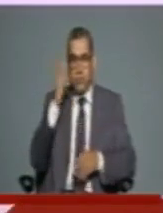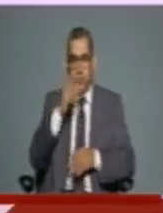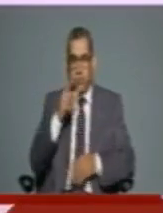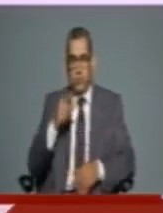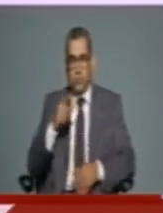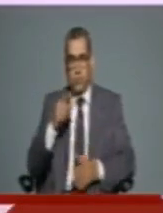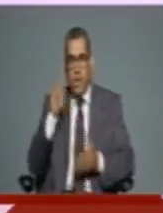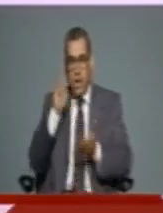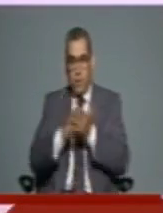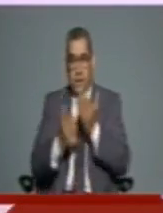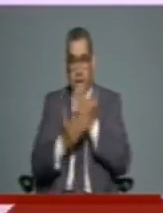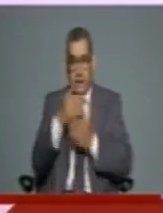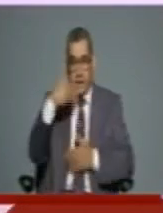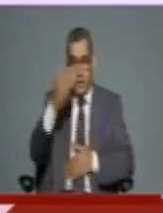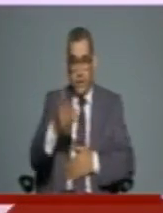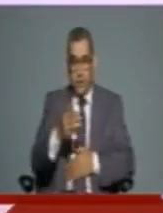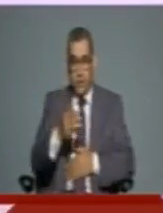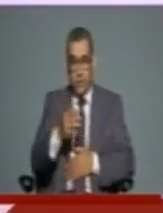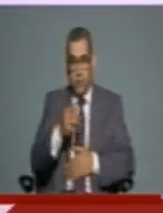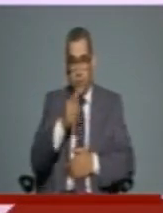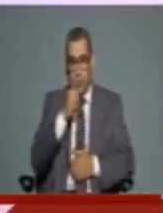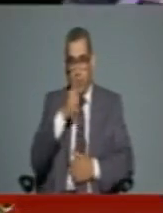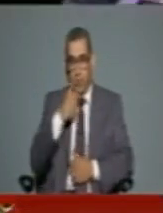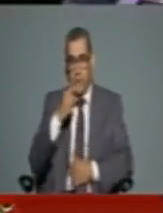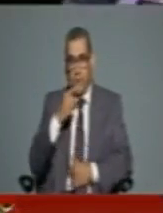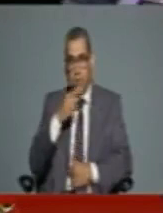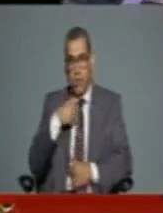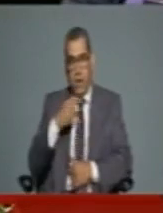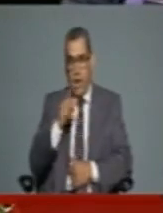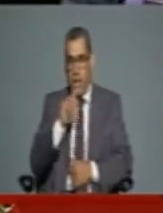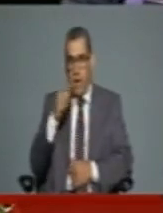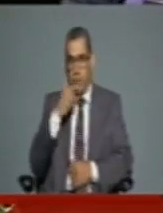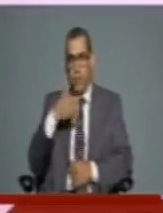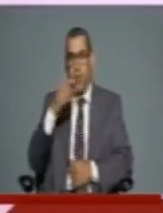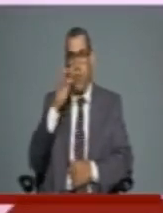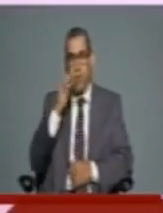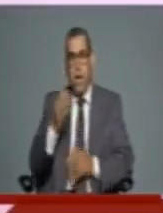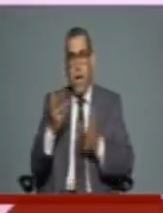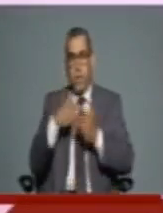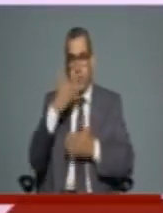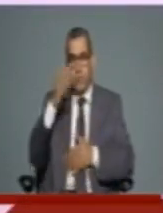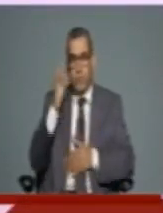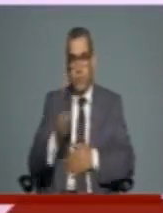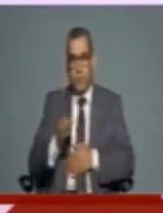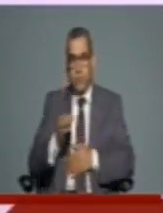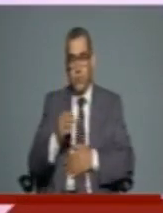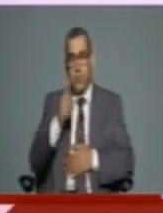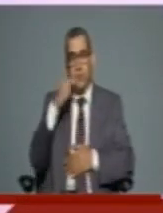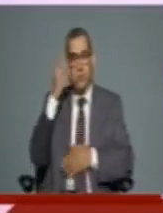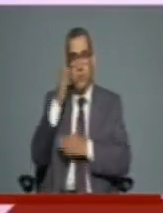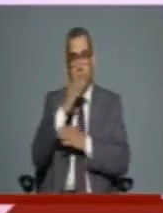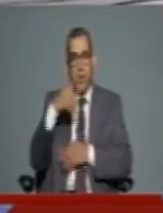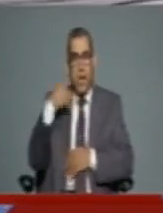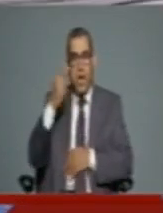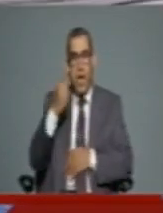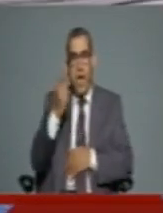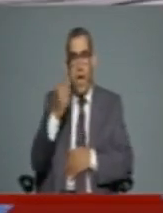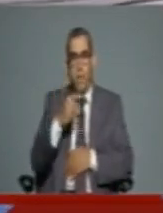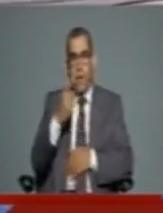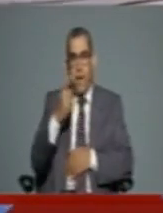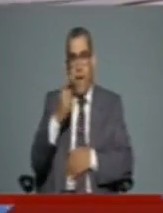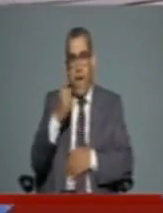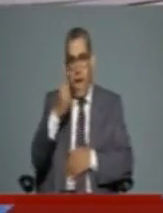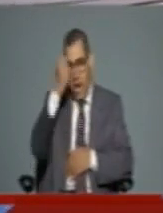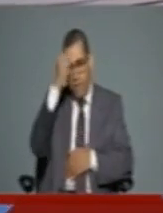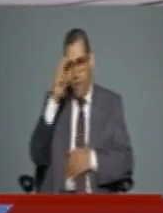لا، حضرتك بتعرف بالظبط من غير انا؟ لا لا لا، صحيح. لا والله لا. طيب حاطط ال 100 ألف طن بتاعة العاصمة؟